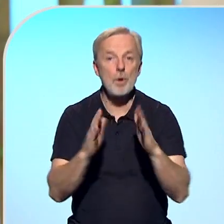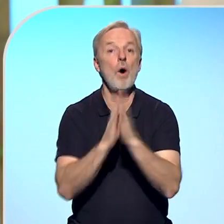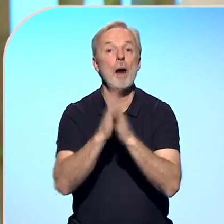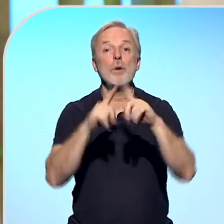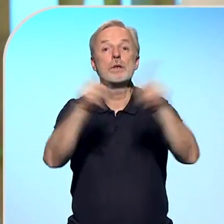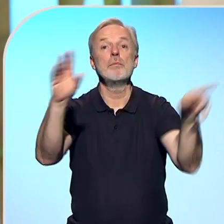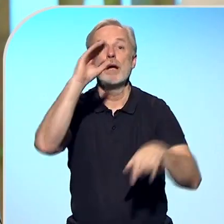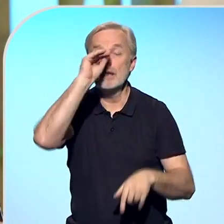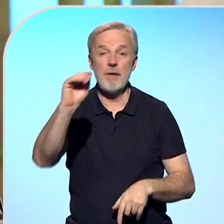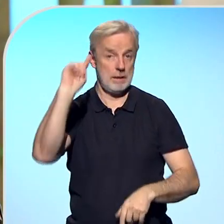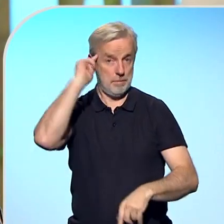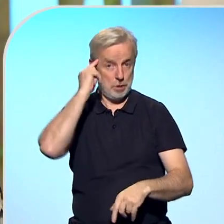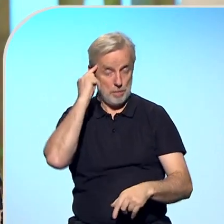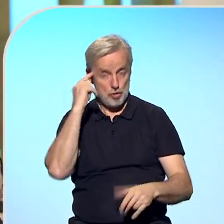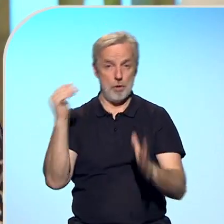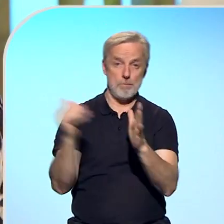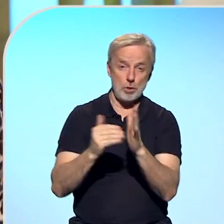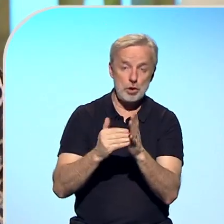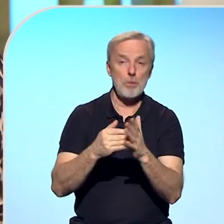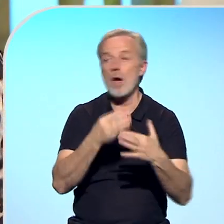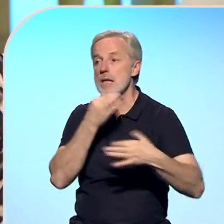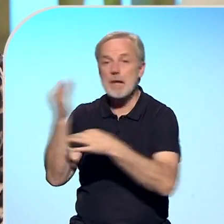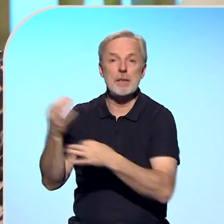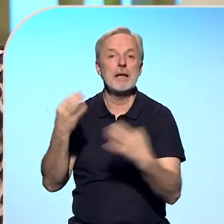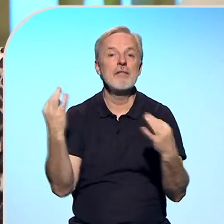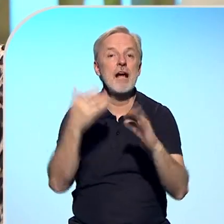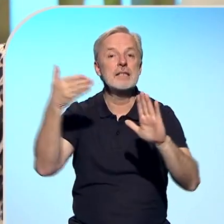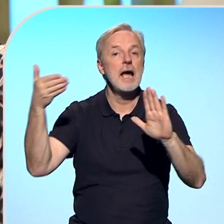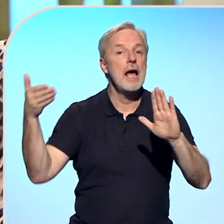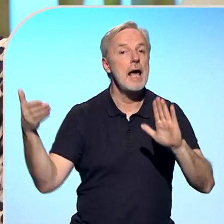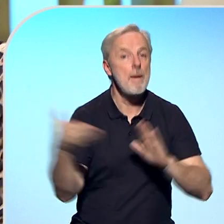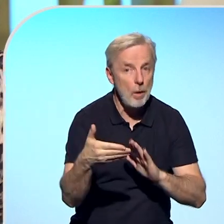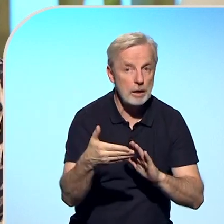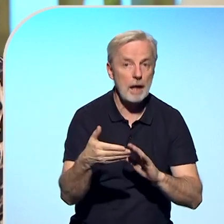myslím, že jste připravený i na konkrétní otázky konkrétní